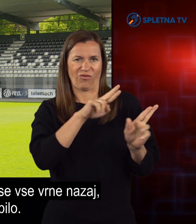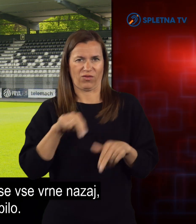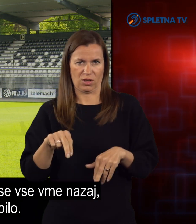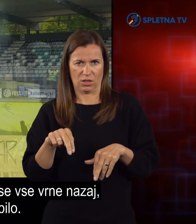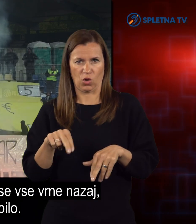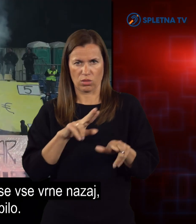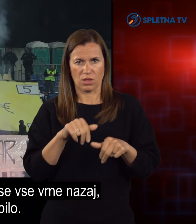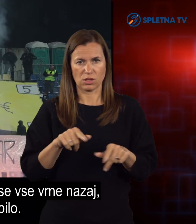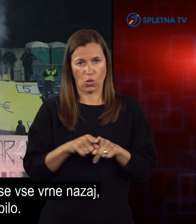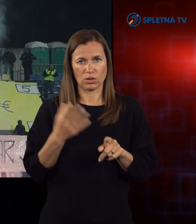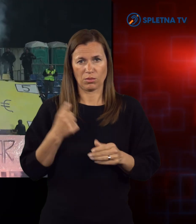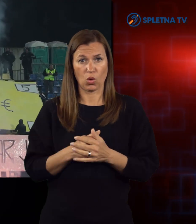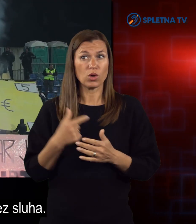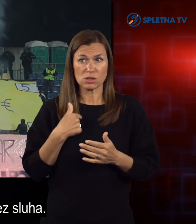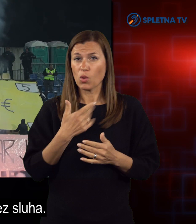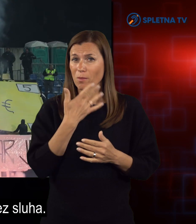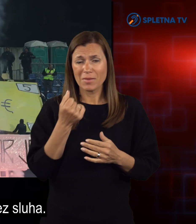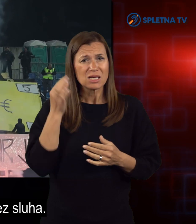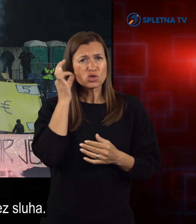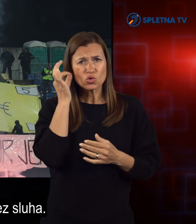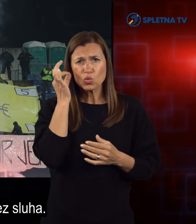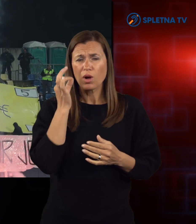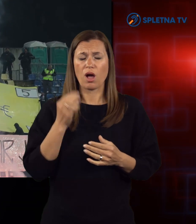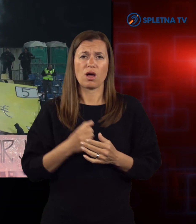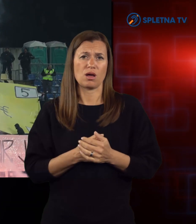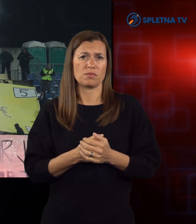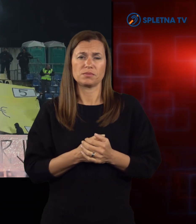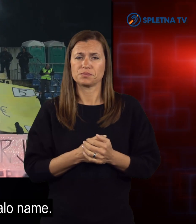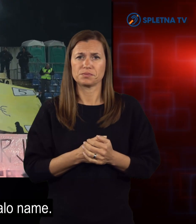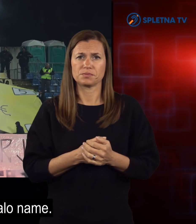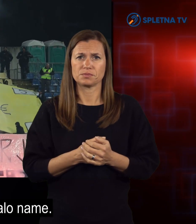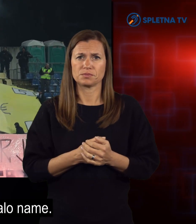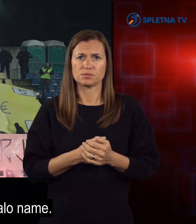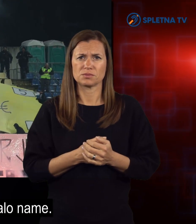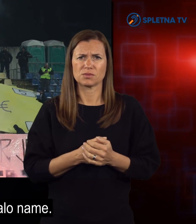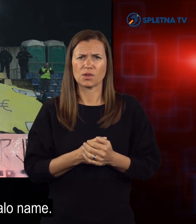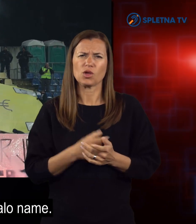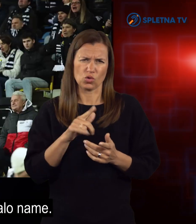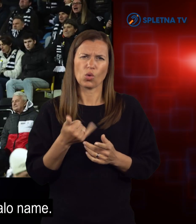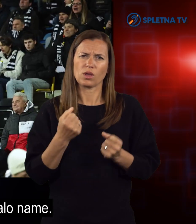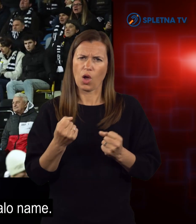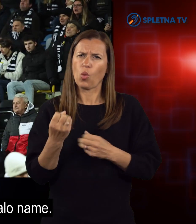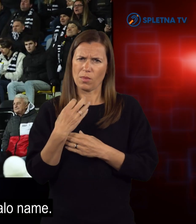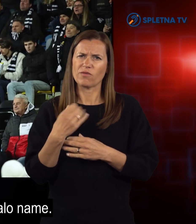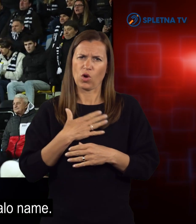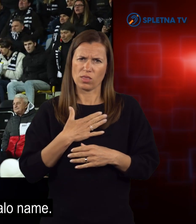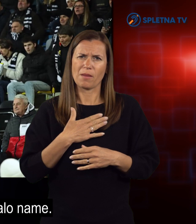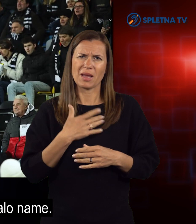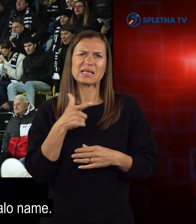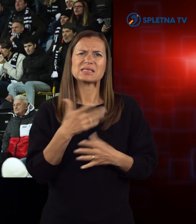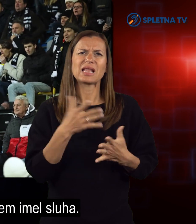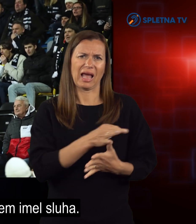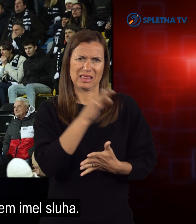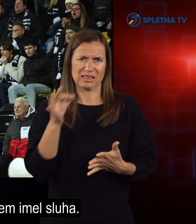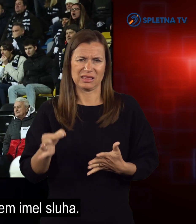vse vrne nazaj, kot je bilo. Bil sem brez sluha in pol je kar vplivalo na mene